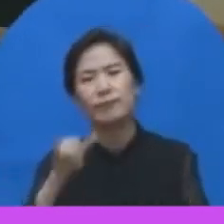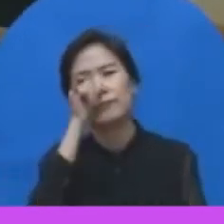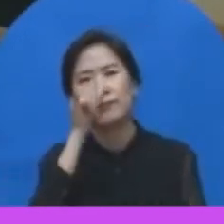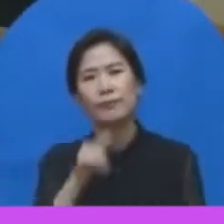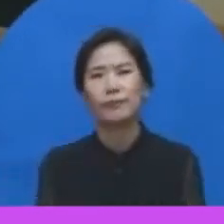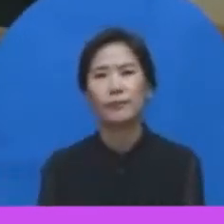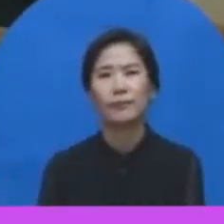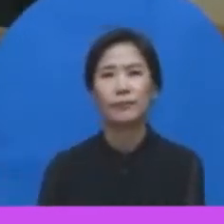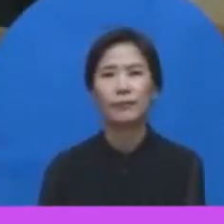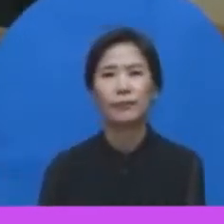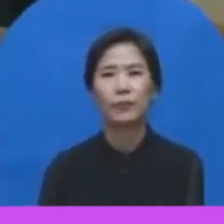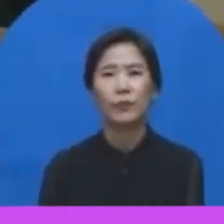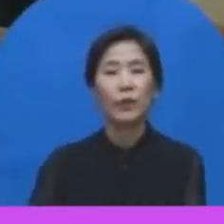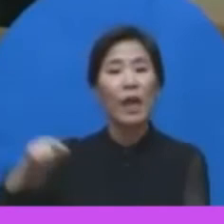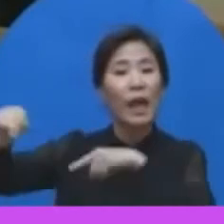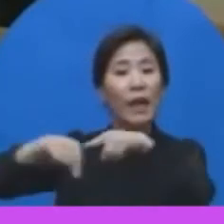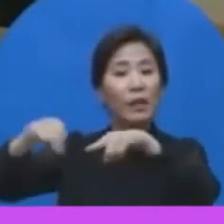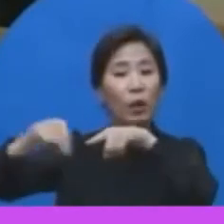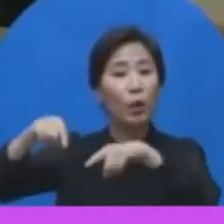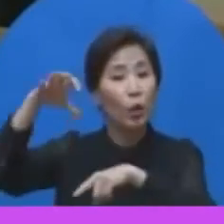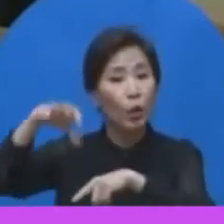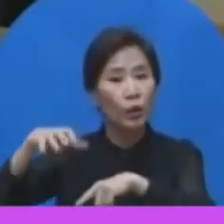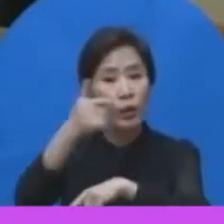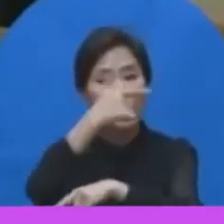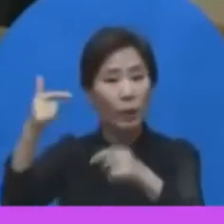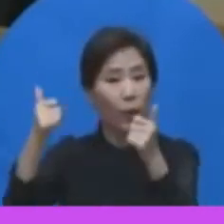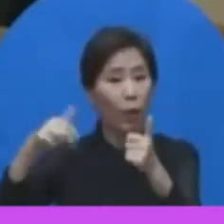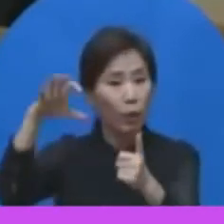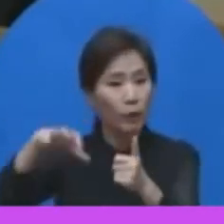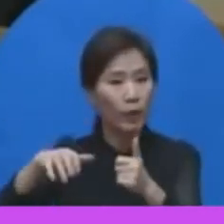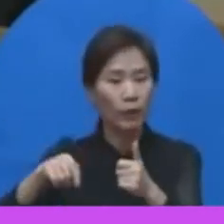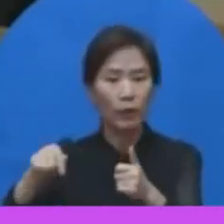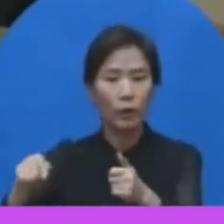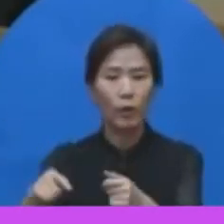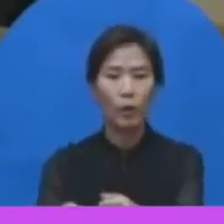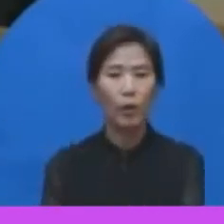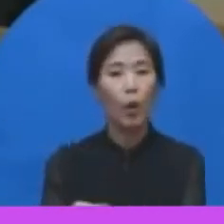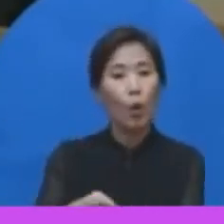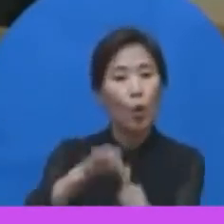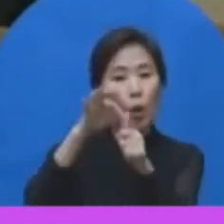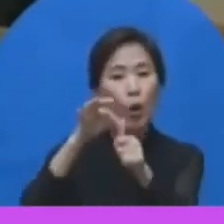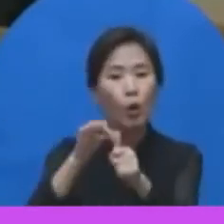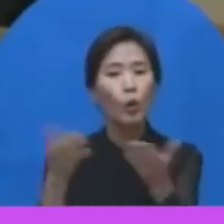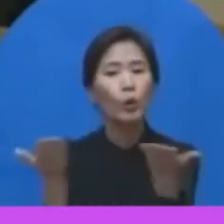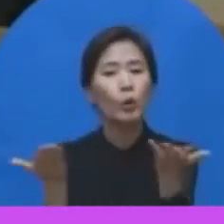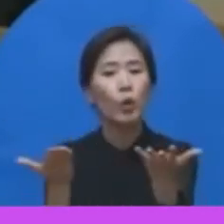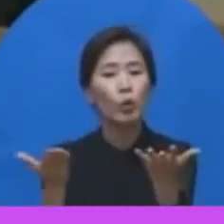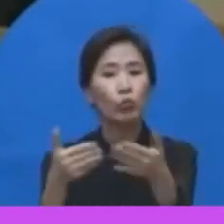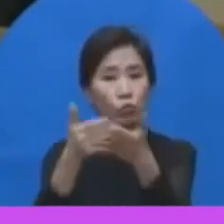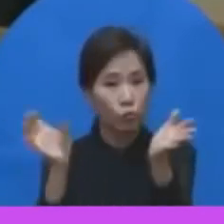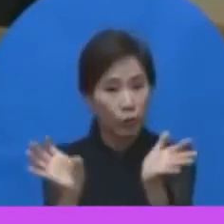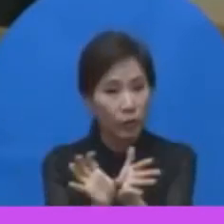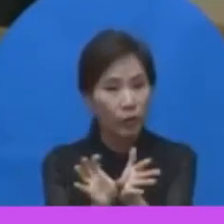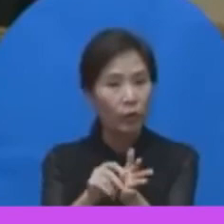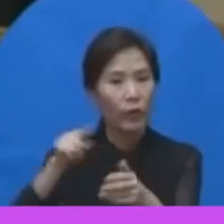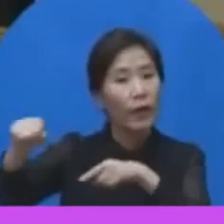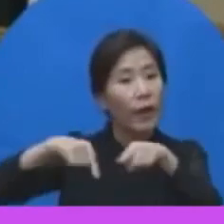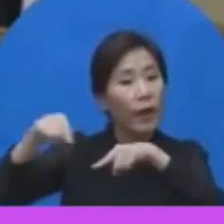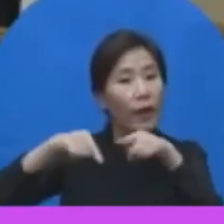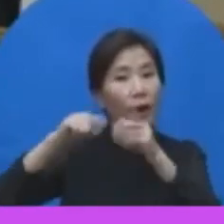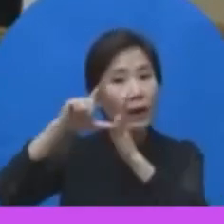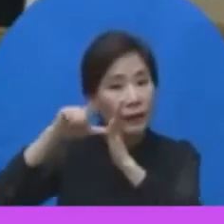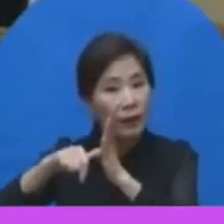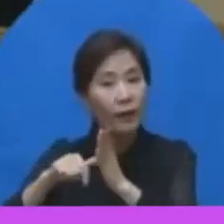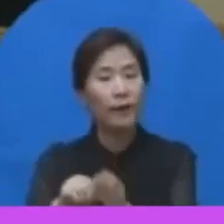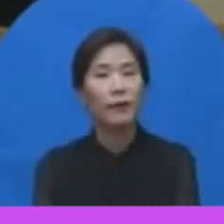행정 관청에서의 여러 가지, 특히 이제 고용노동부에서 이런 행정 행위하는 이런 부분들에 관련해서